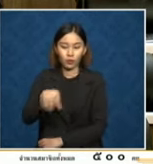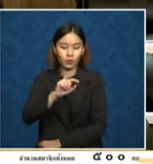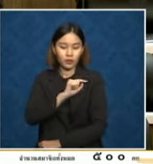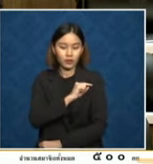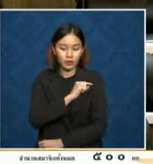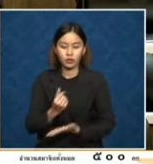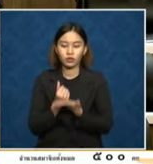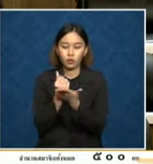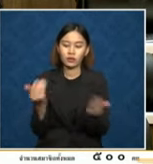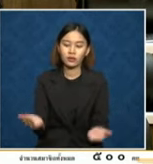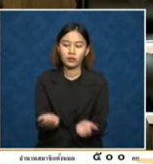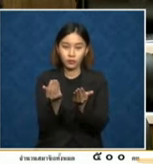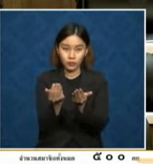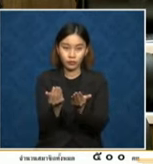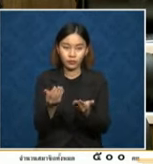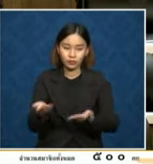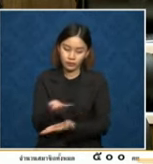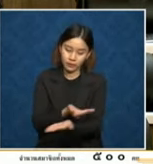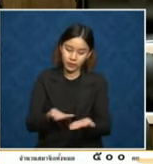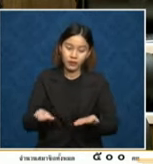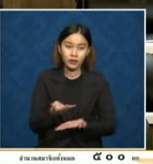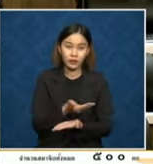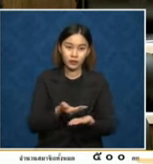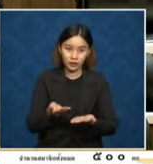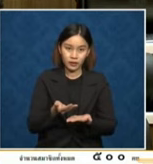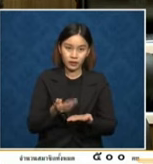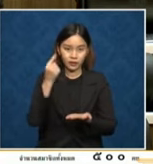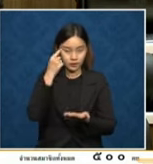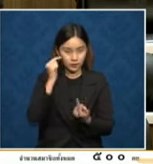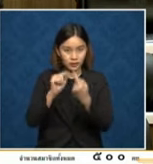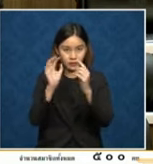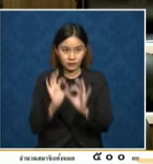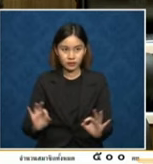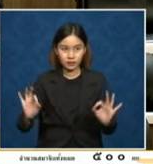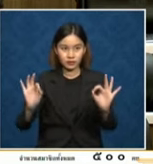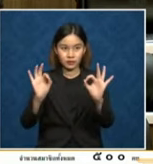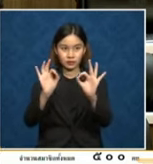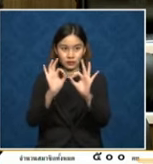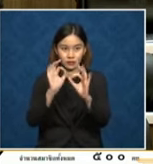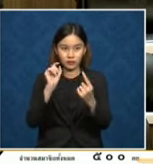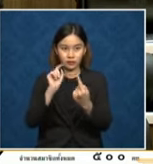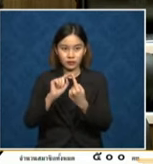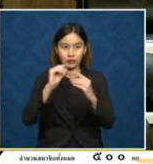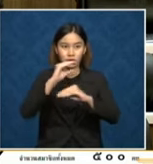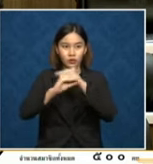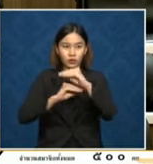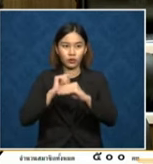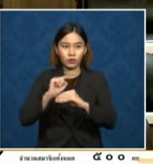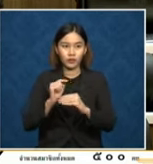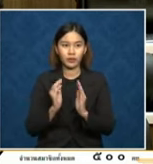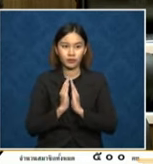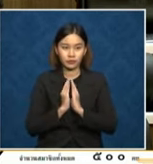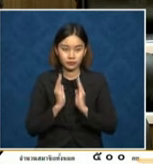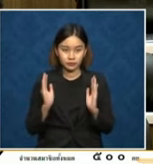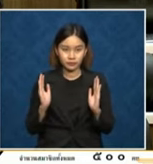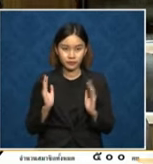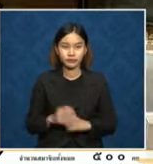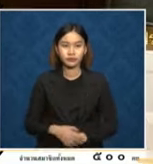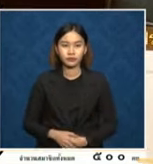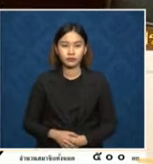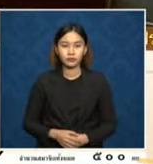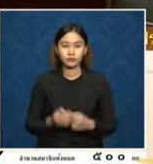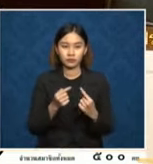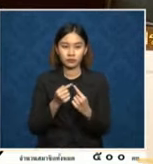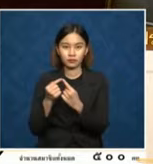ให้การสนับสนุนช่วยพิจารณาให้ความสำคัญต่อโครงการนี้ด้วยครับขอบพระคุณครับ ขอบคุณ